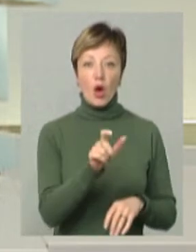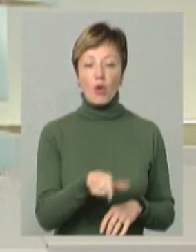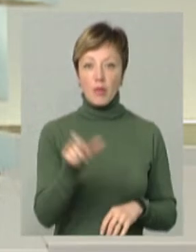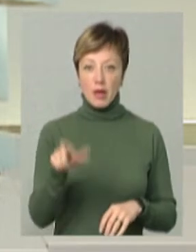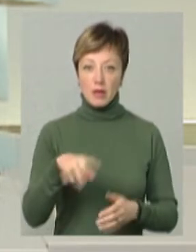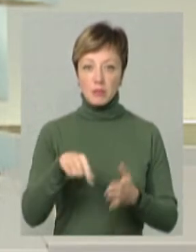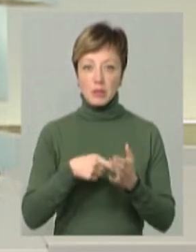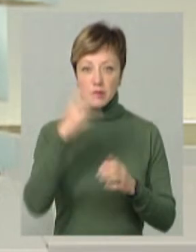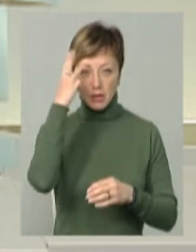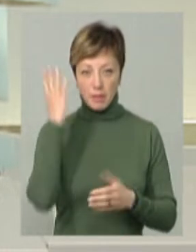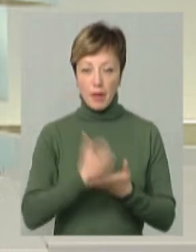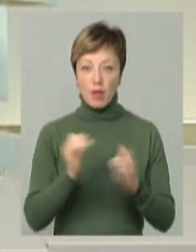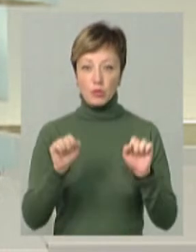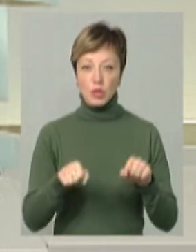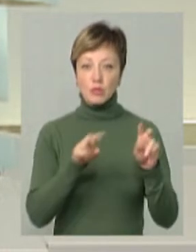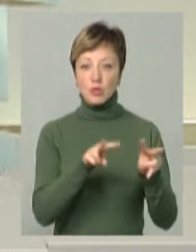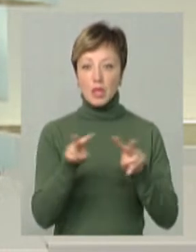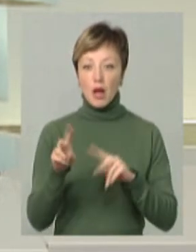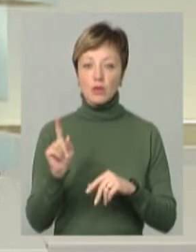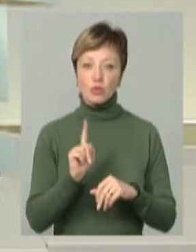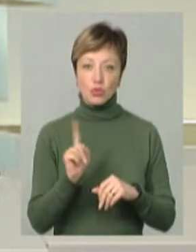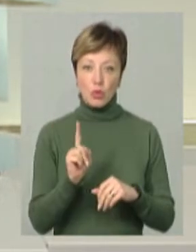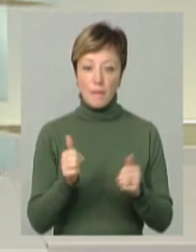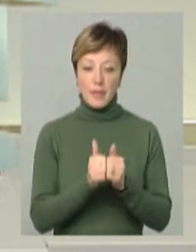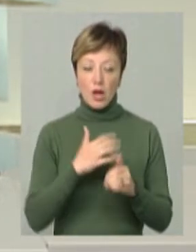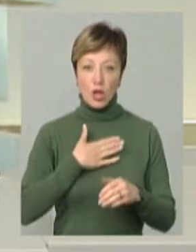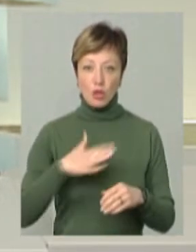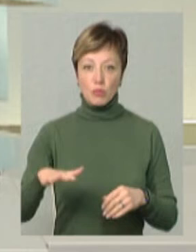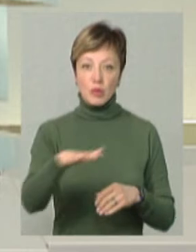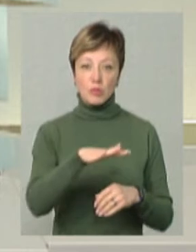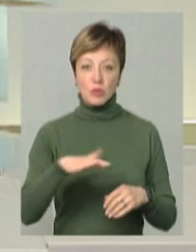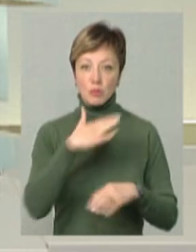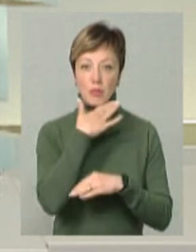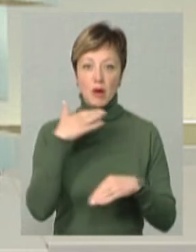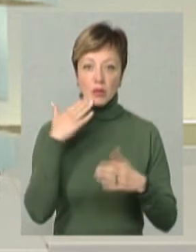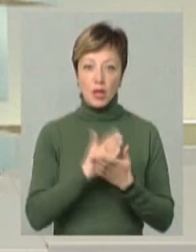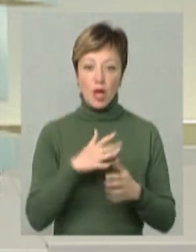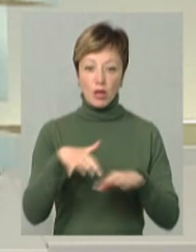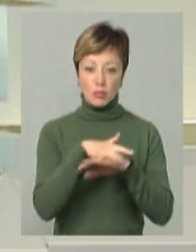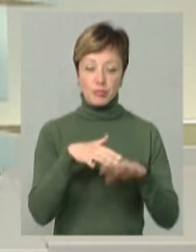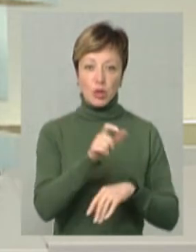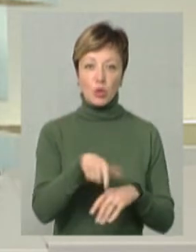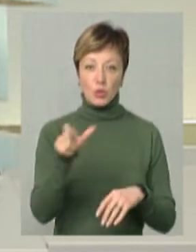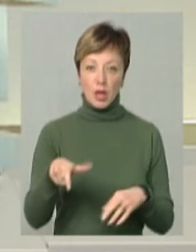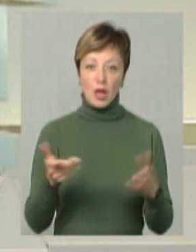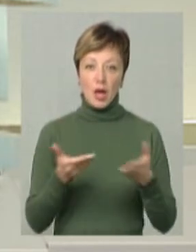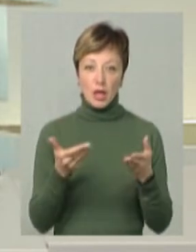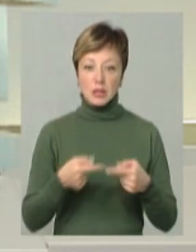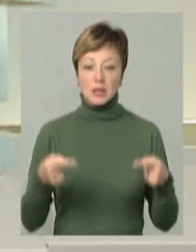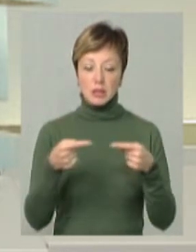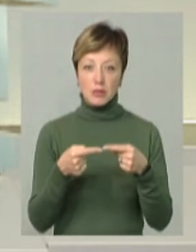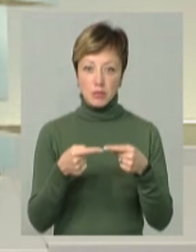Громадяни міста Хмельницького мали можливість спостерігати, що біля нашого приміщення досить багато є людей, які